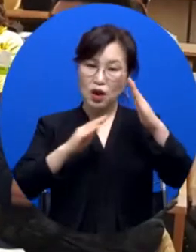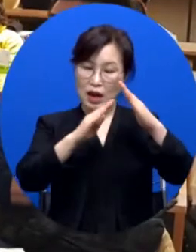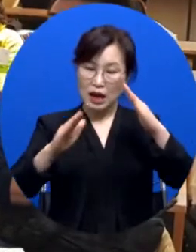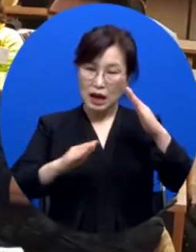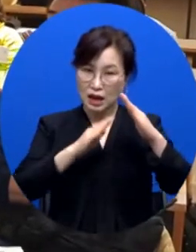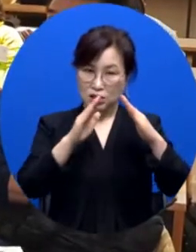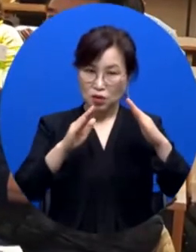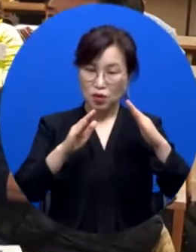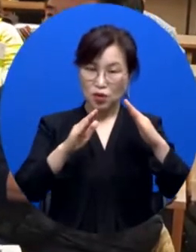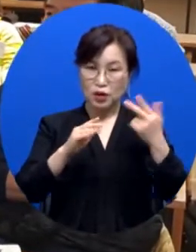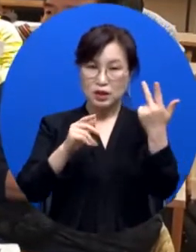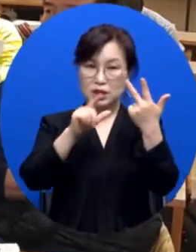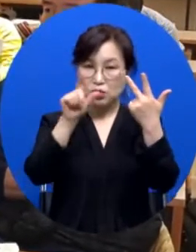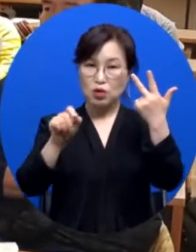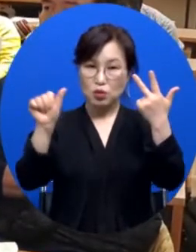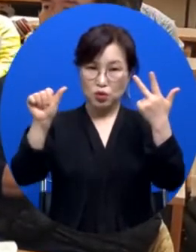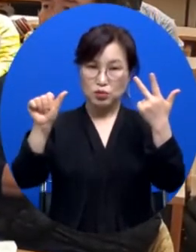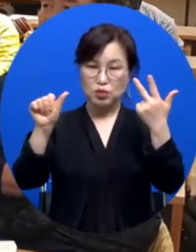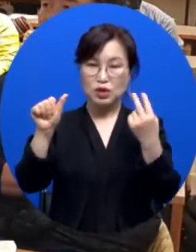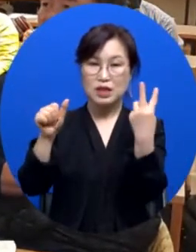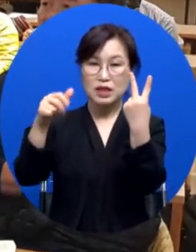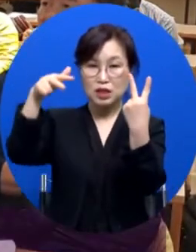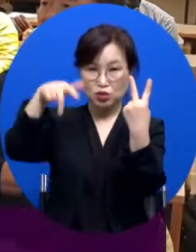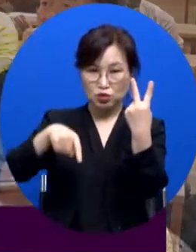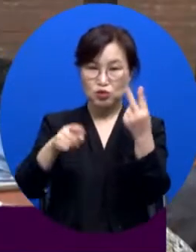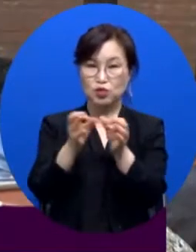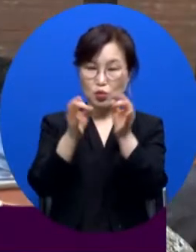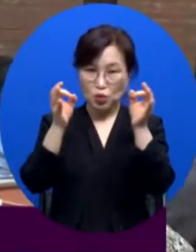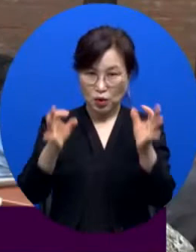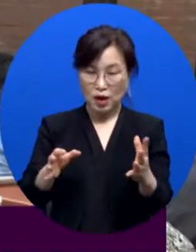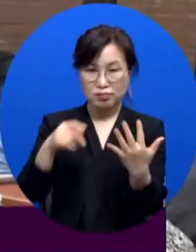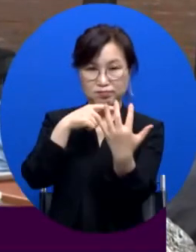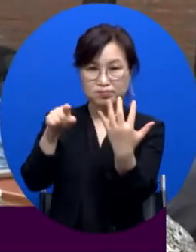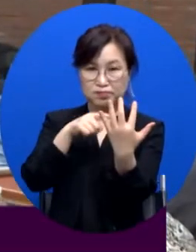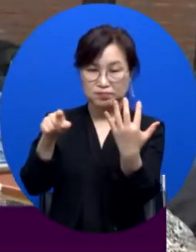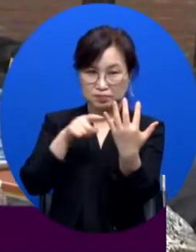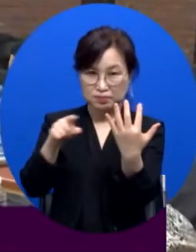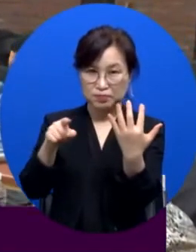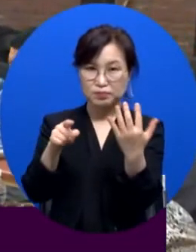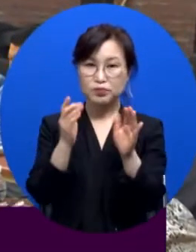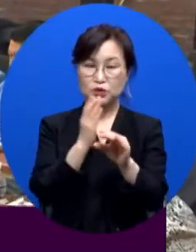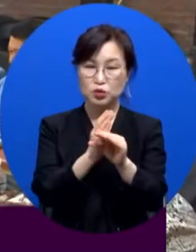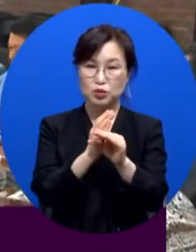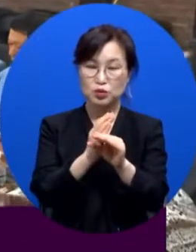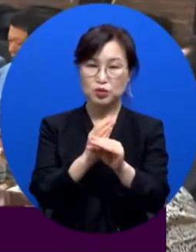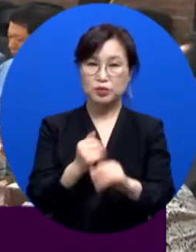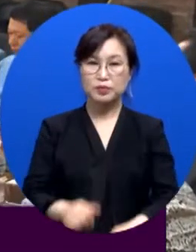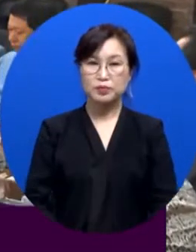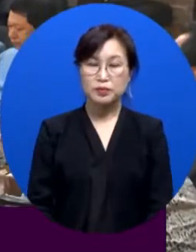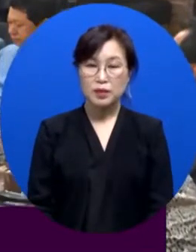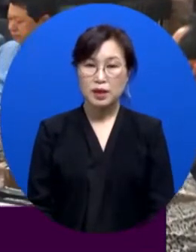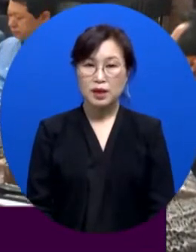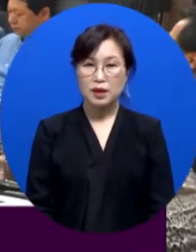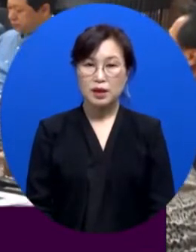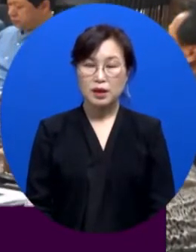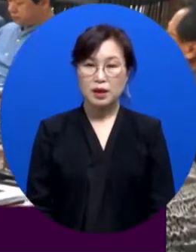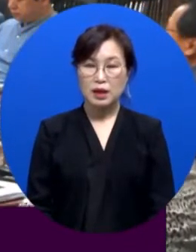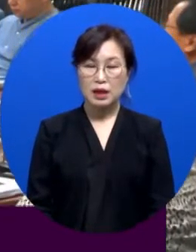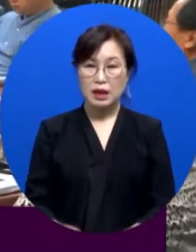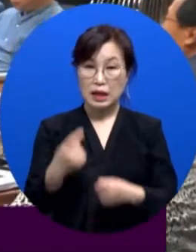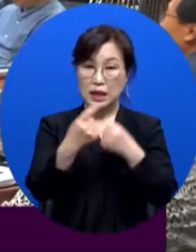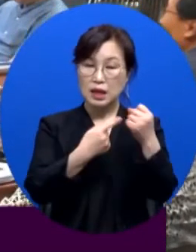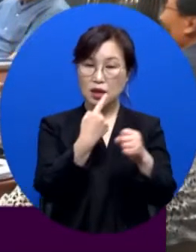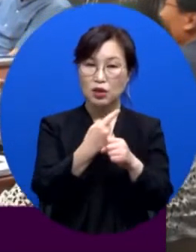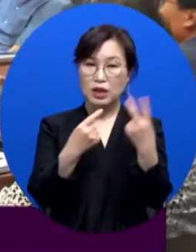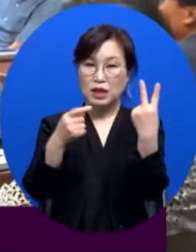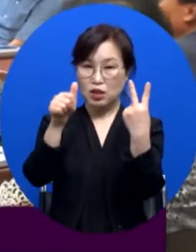대상으로 7월 5일부터 2주간 열립니다. 기성해선이가 2016년 시작한 선교사 재교육은 매년 두 차례